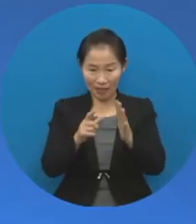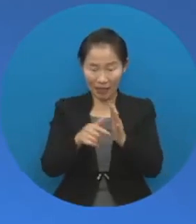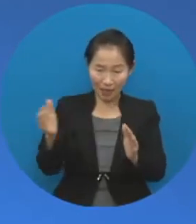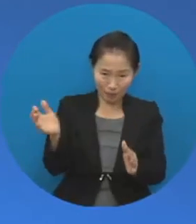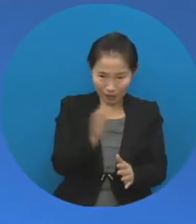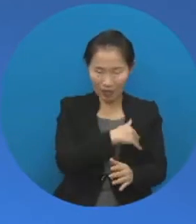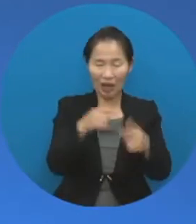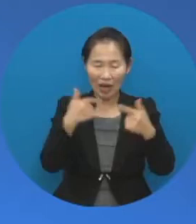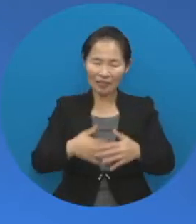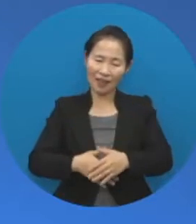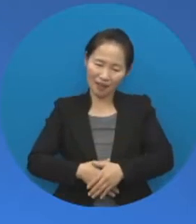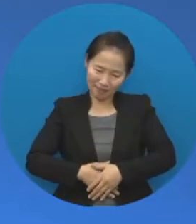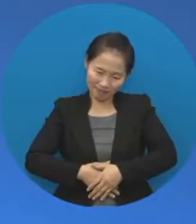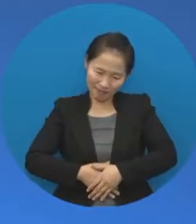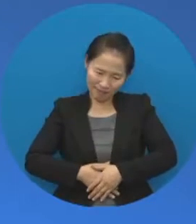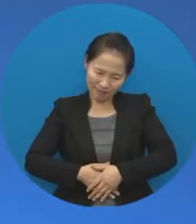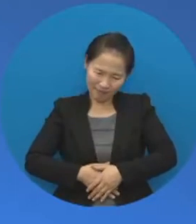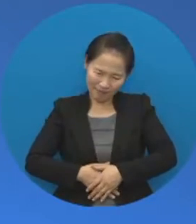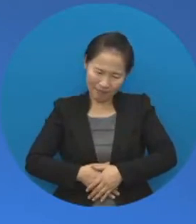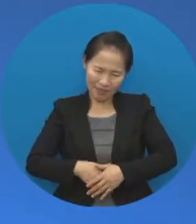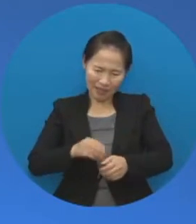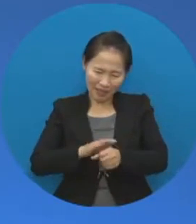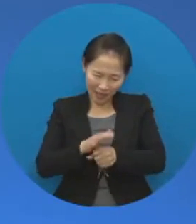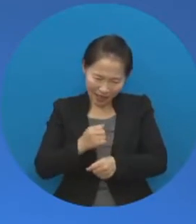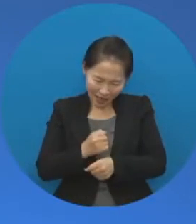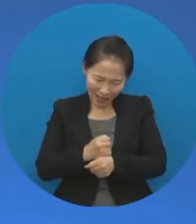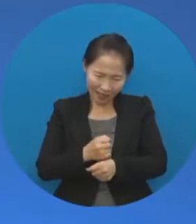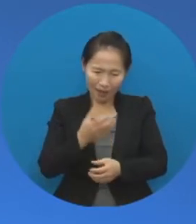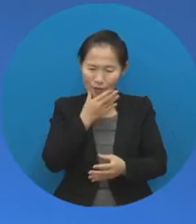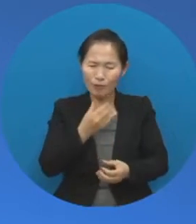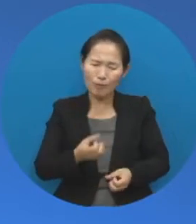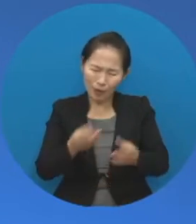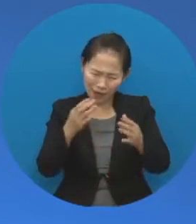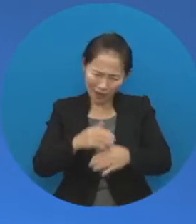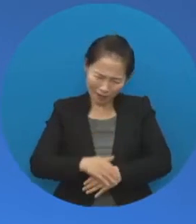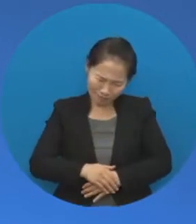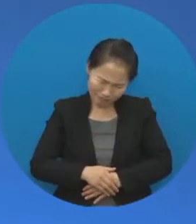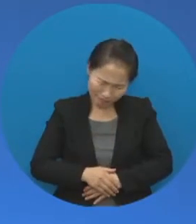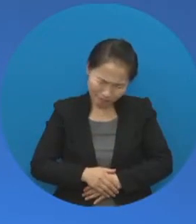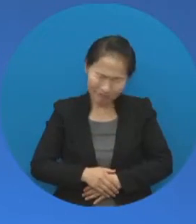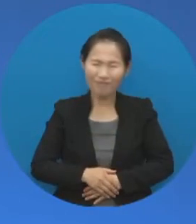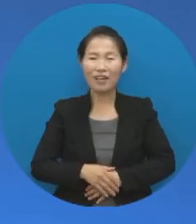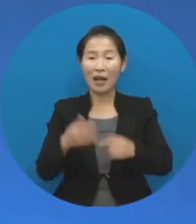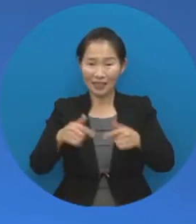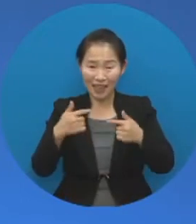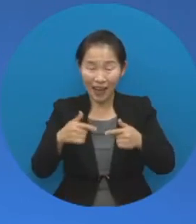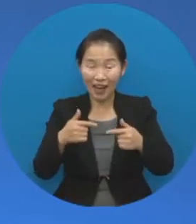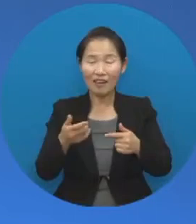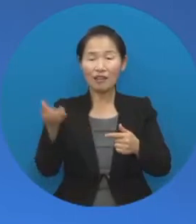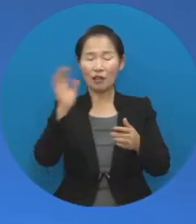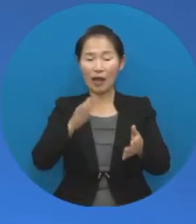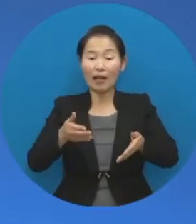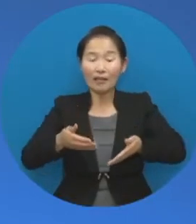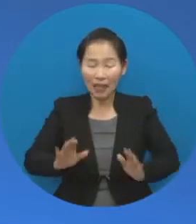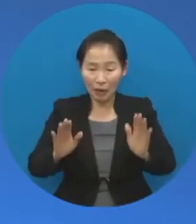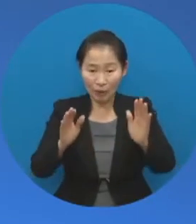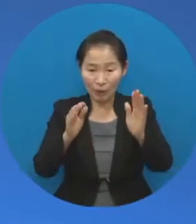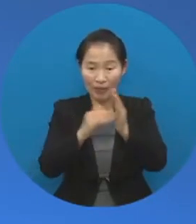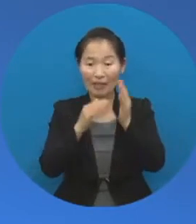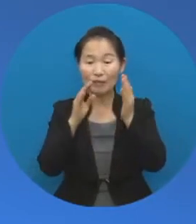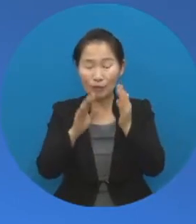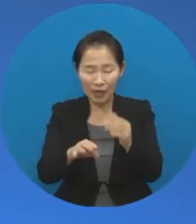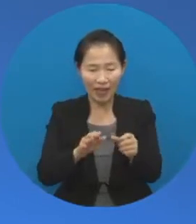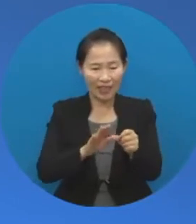아이가 태어났을 때는 이 사랑의 축복해로 부족하더라고요. 존재 자체로 너무 감사해서 사랑의